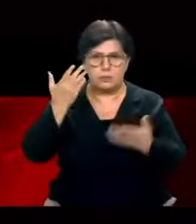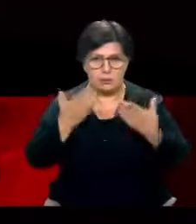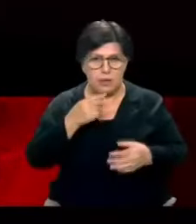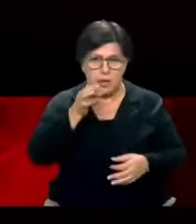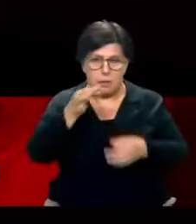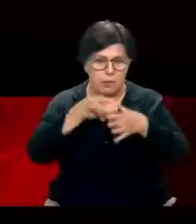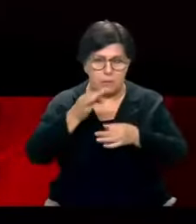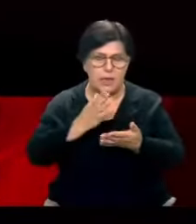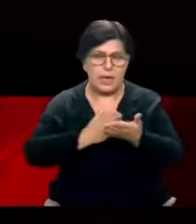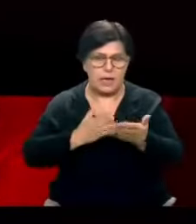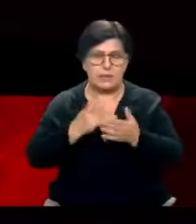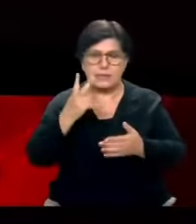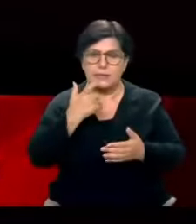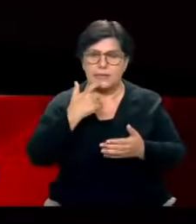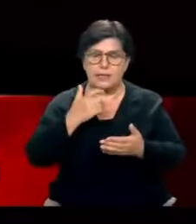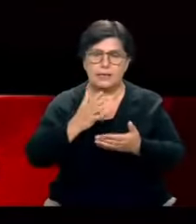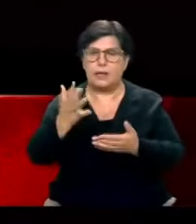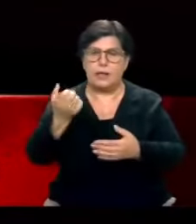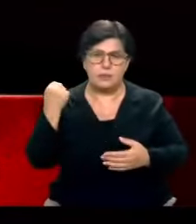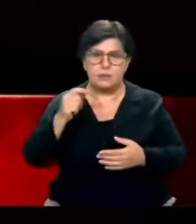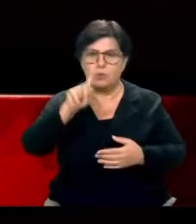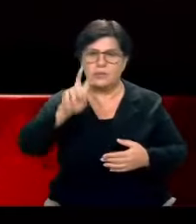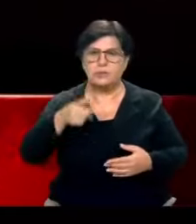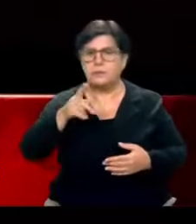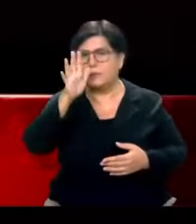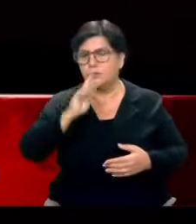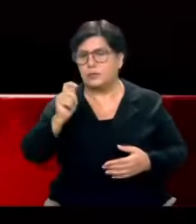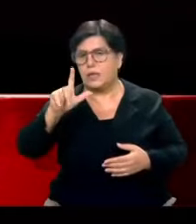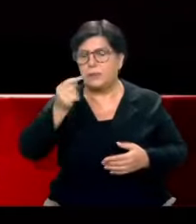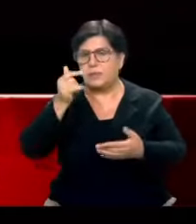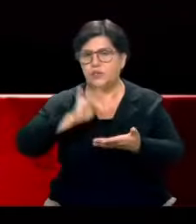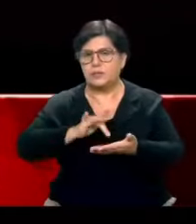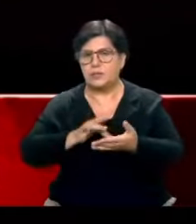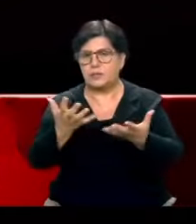Şüphelinin ehliyetine 2 yıl el konuldu. 18.500 lira da ceza kesildi.